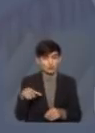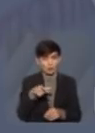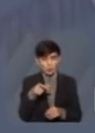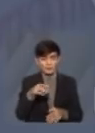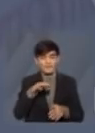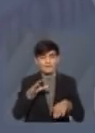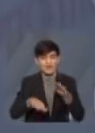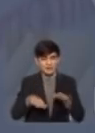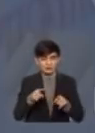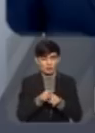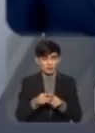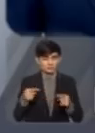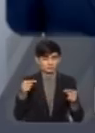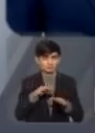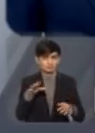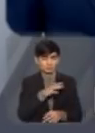талаптарына сай болмай шыққан.